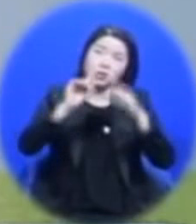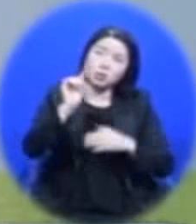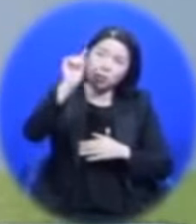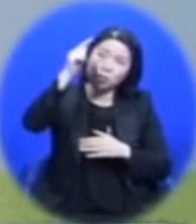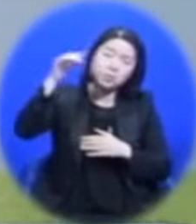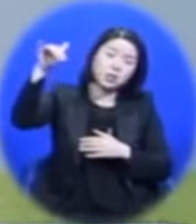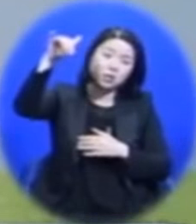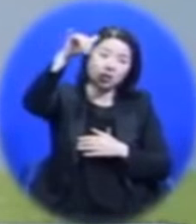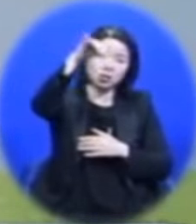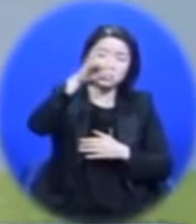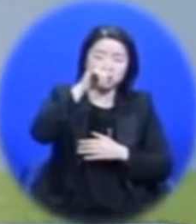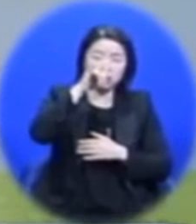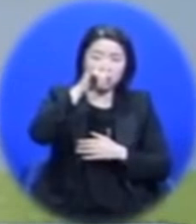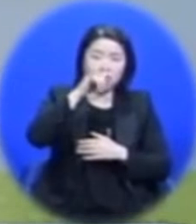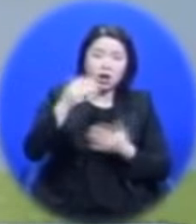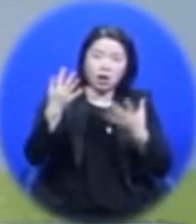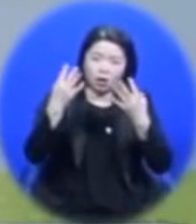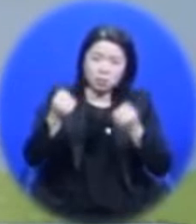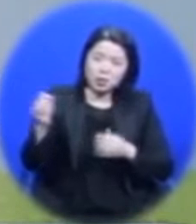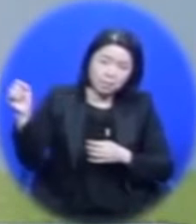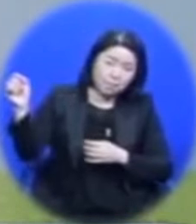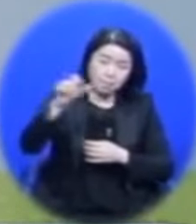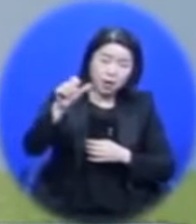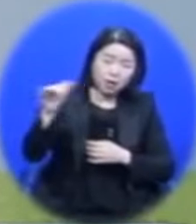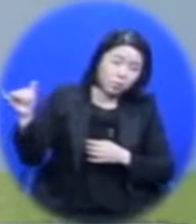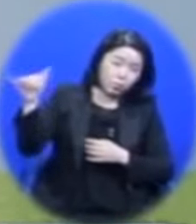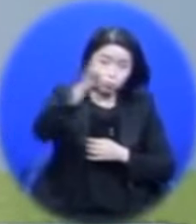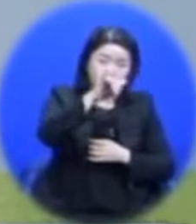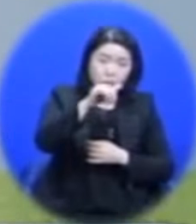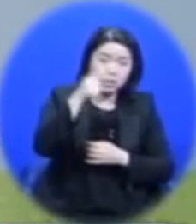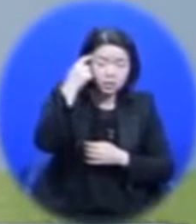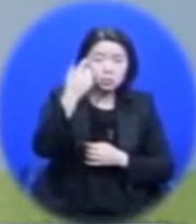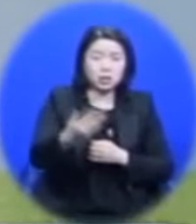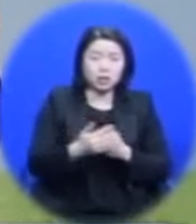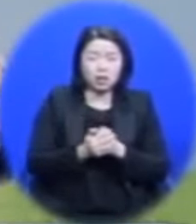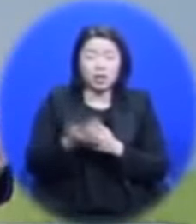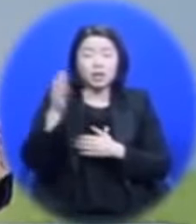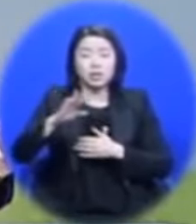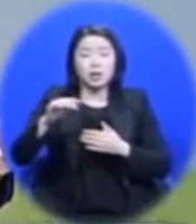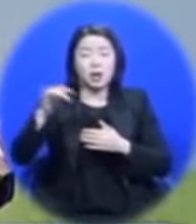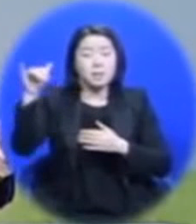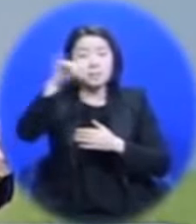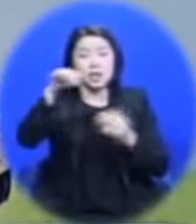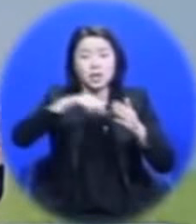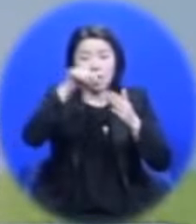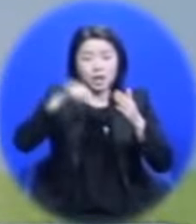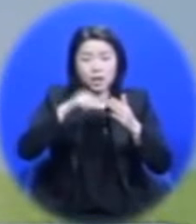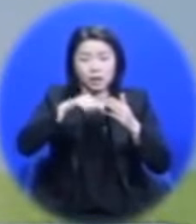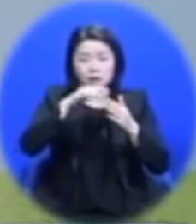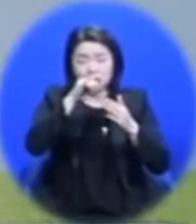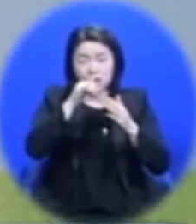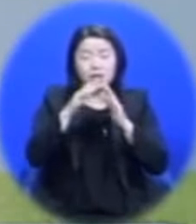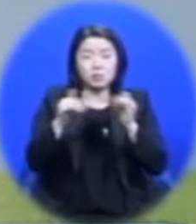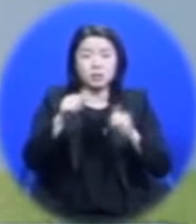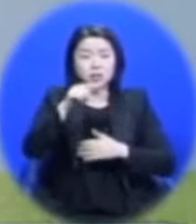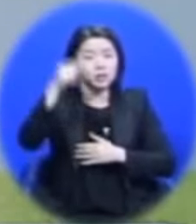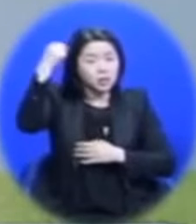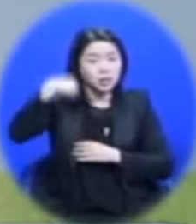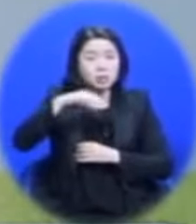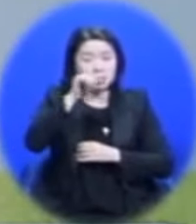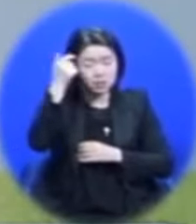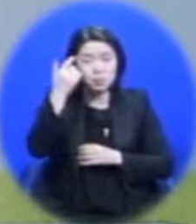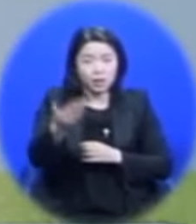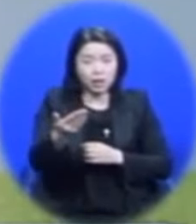있습니까? 그리고 얼마나 빠른 속도로 날아갑니까? 근데 비행기 안에 있는 사람이 그 느낌이